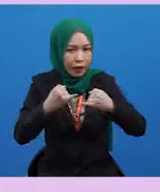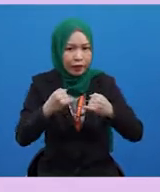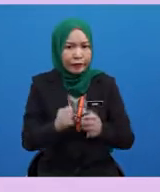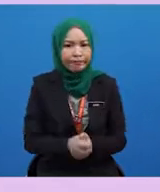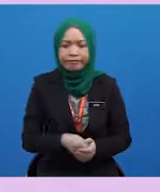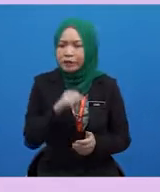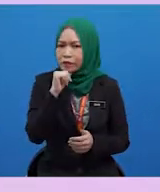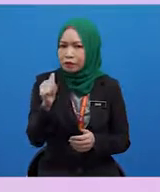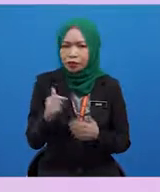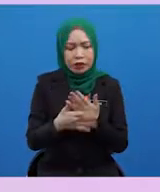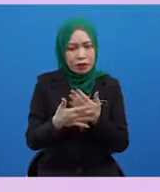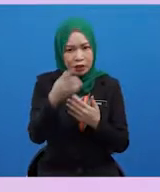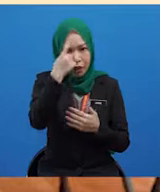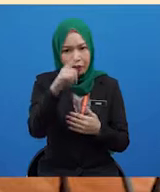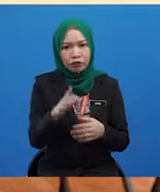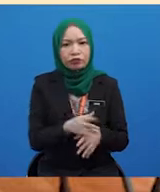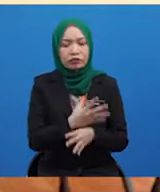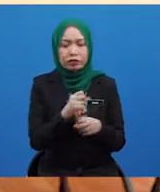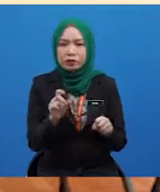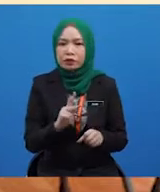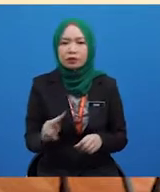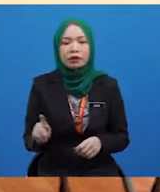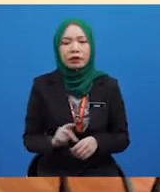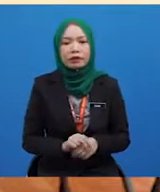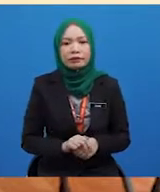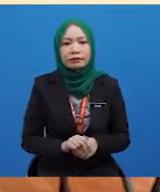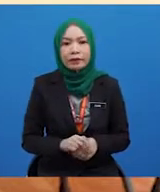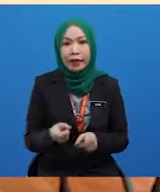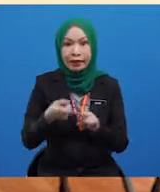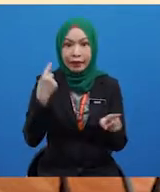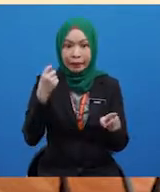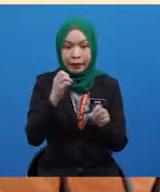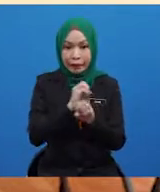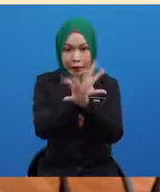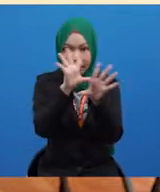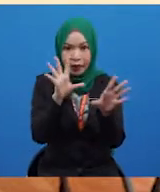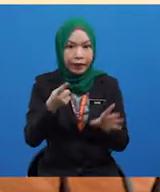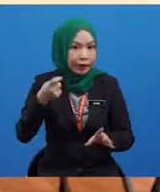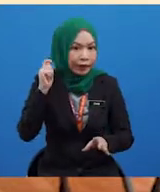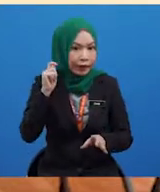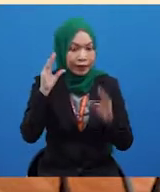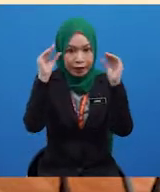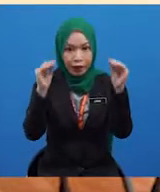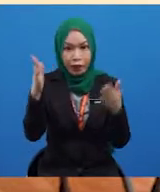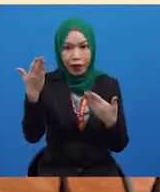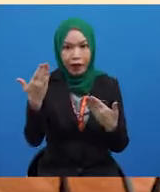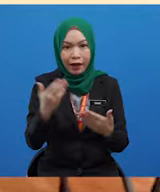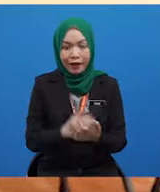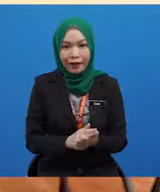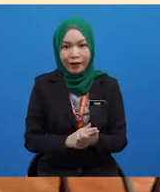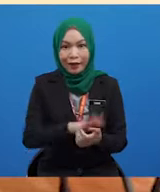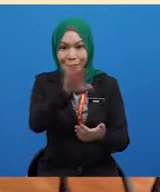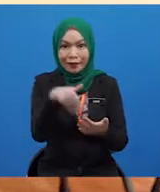untuk diselesaikan. Berdasarkan penerangan yang cikgu berikan tadi, cikgu berharap agar